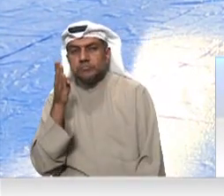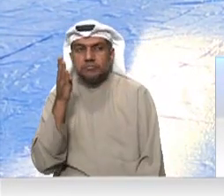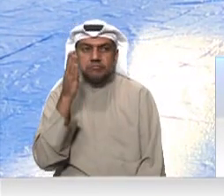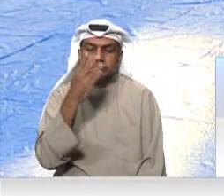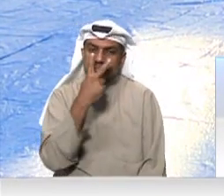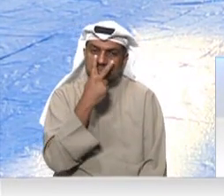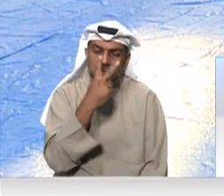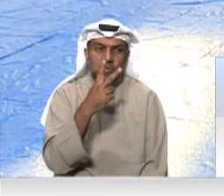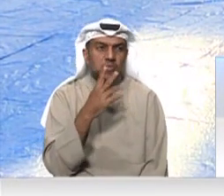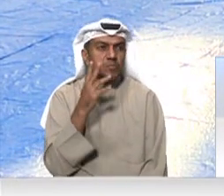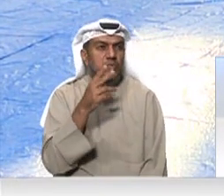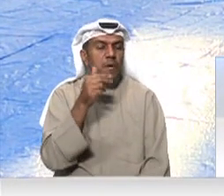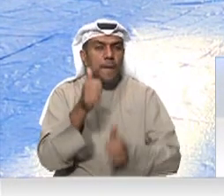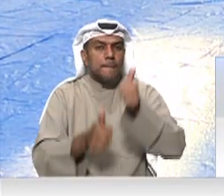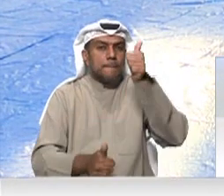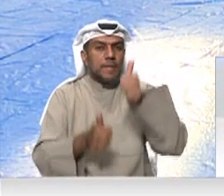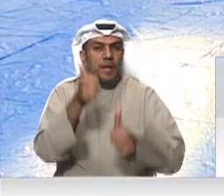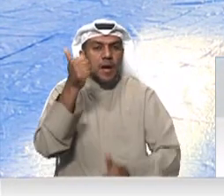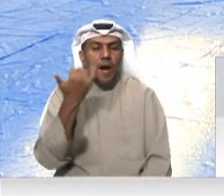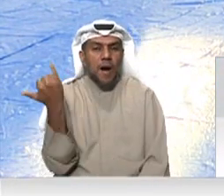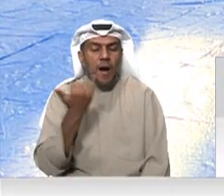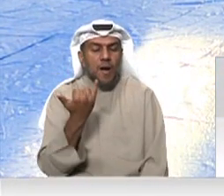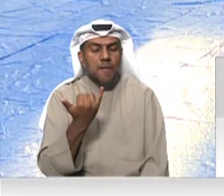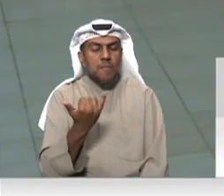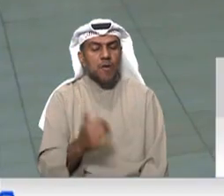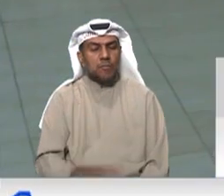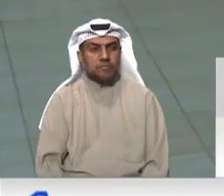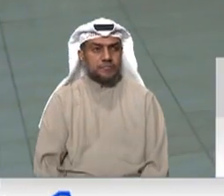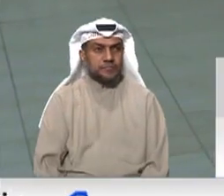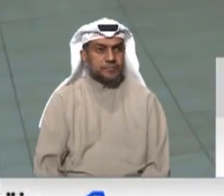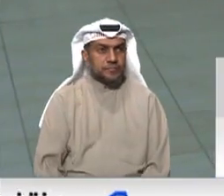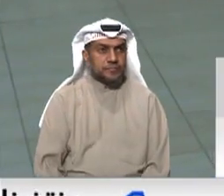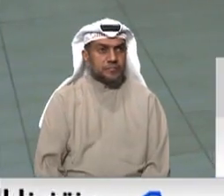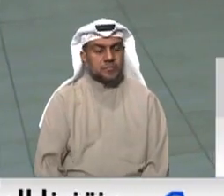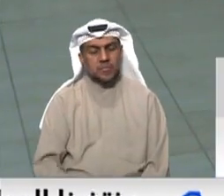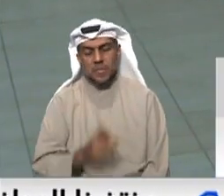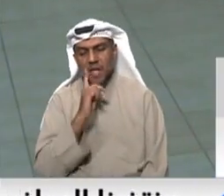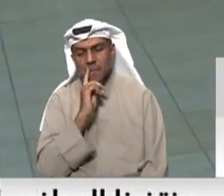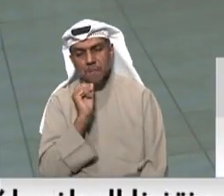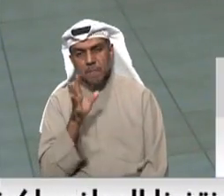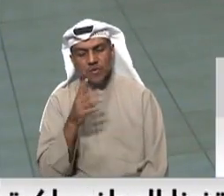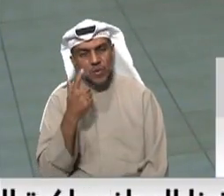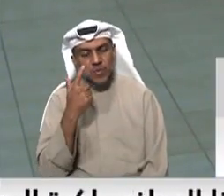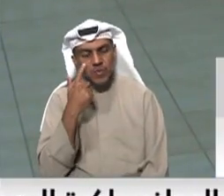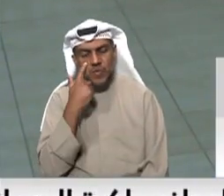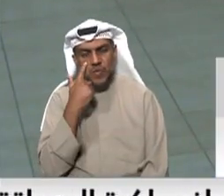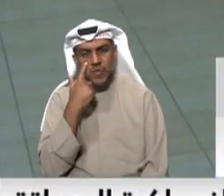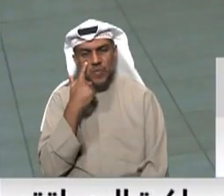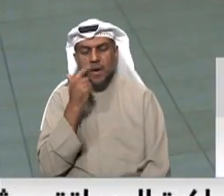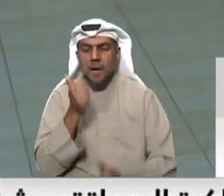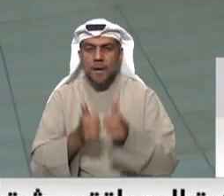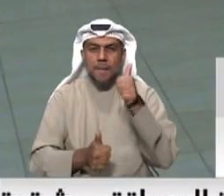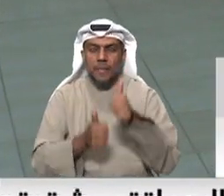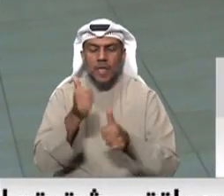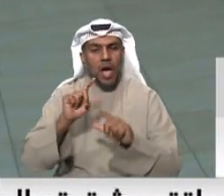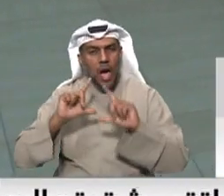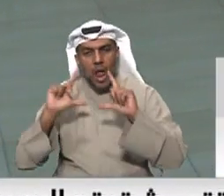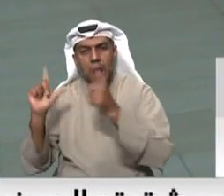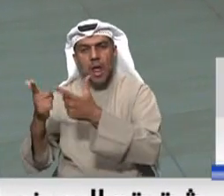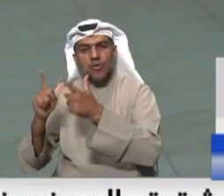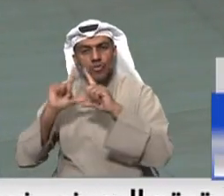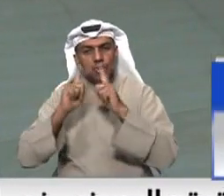لاداء اختباراتهم بالشكل المثالي ما شاء الله يعني اريحيه في الاختبارات باللجان اعداد